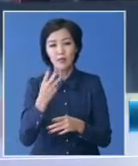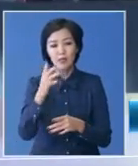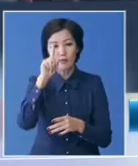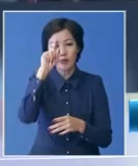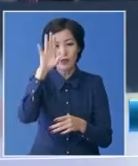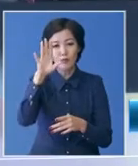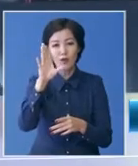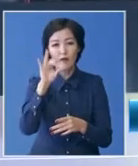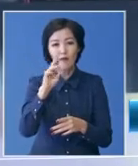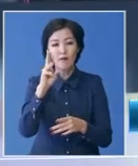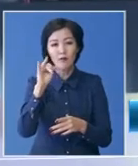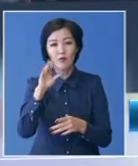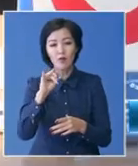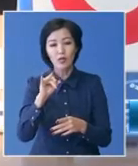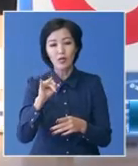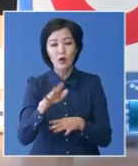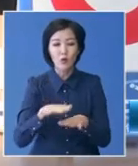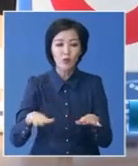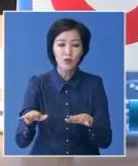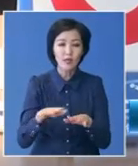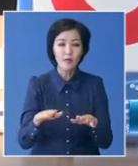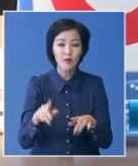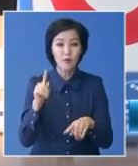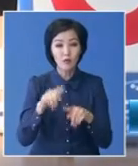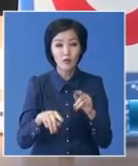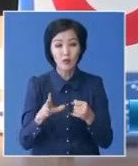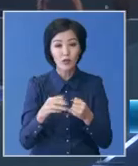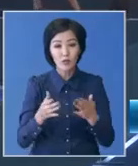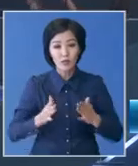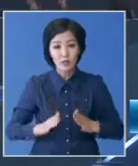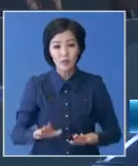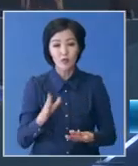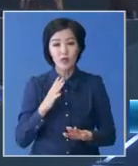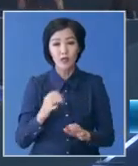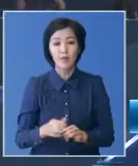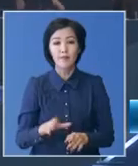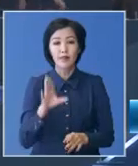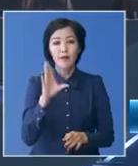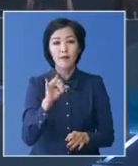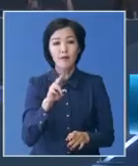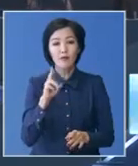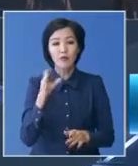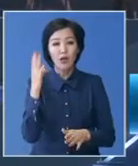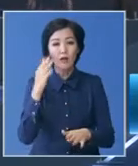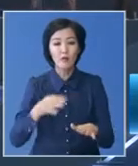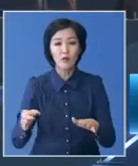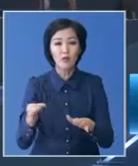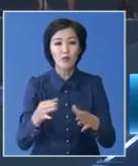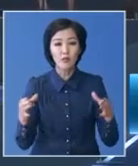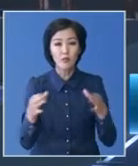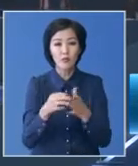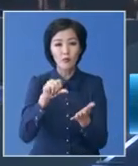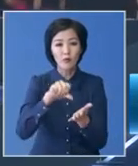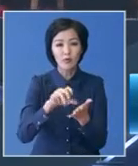чемпионы Виктория Кузнецова осы аймақтың тумасы екені сеп. Виктория Кузнецова деген біздің Алматы облысы құрама командасының